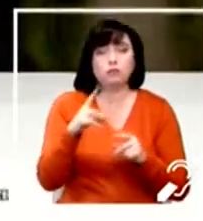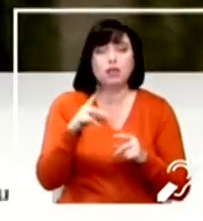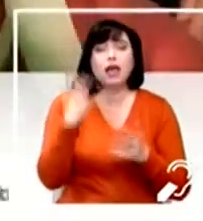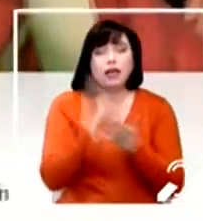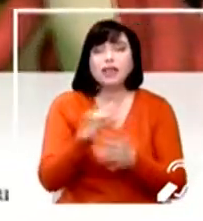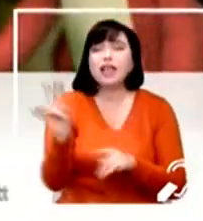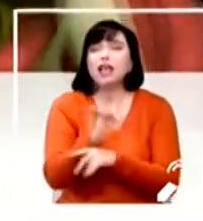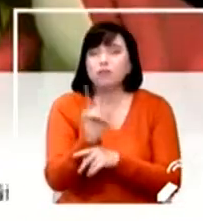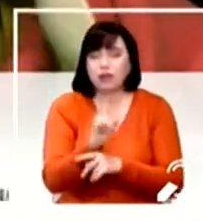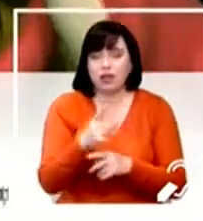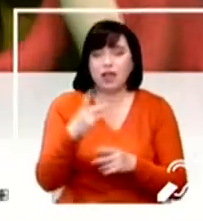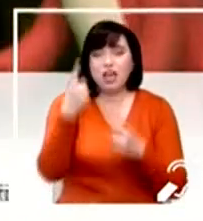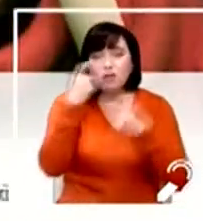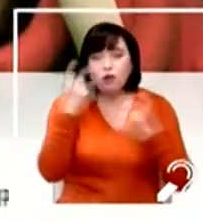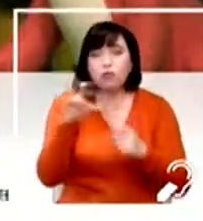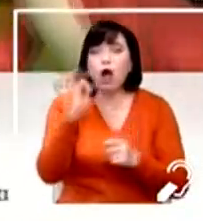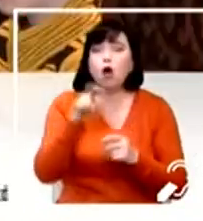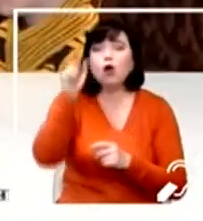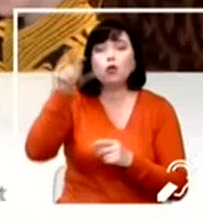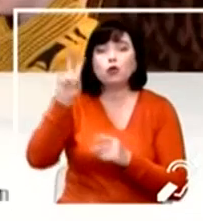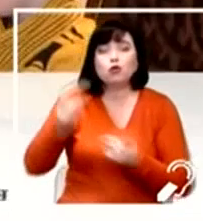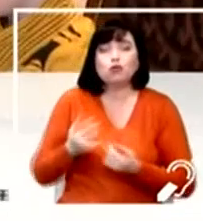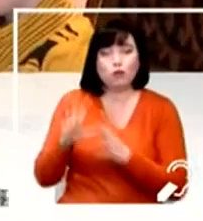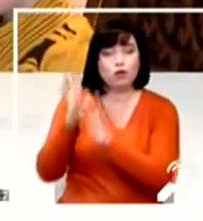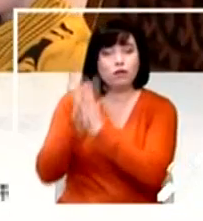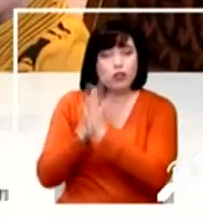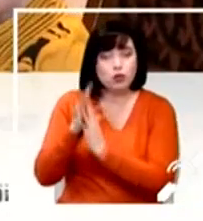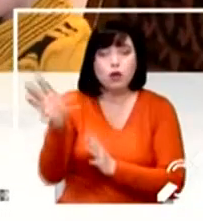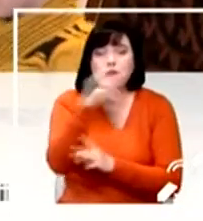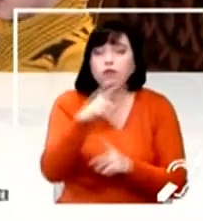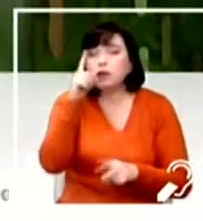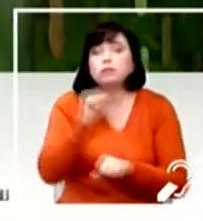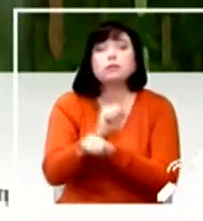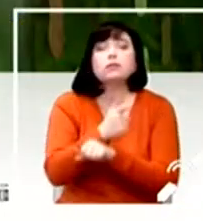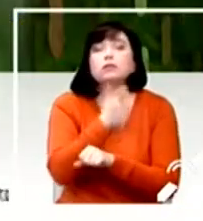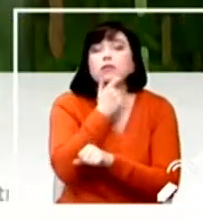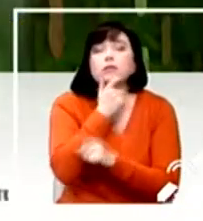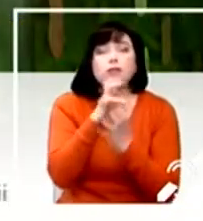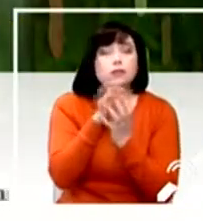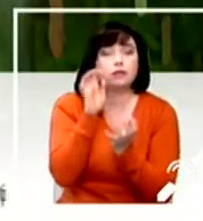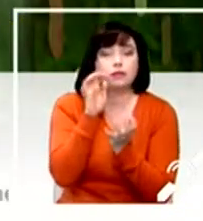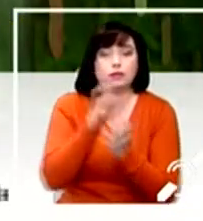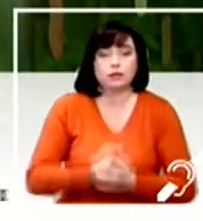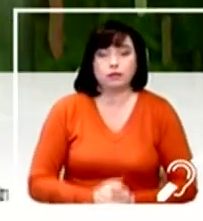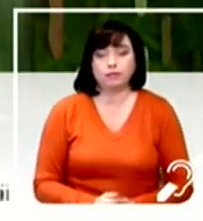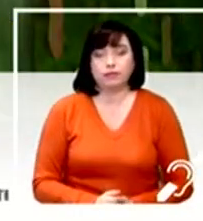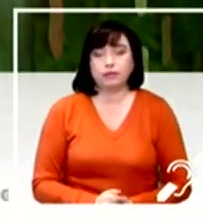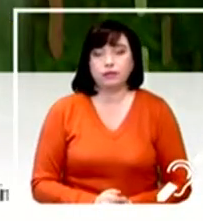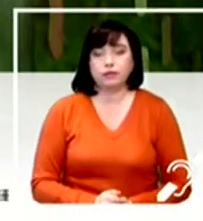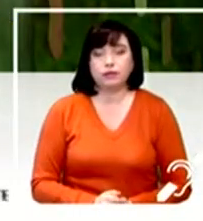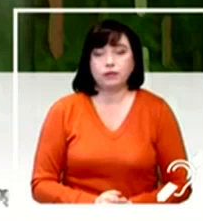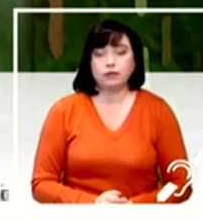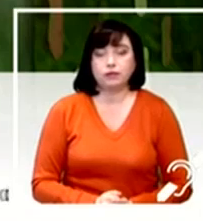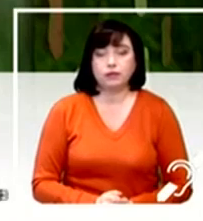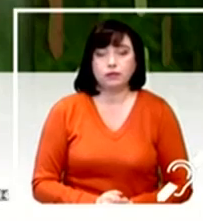informații false despre viețuitoarele din pădure, i-a ținut cu sufletul la gură pe micii spectatori. Domnul Filtru, adică